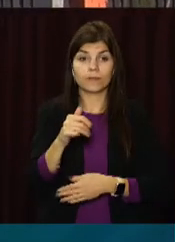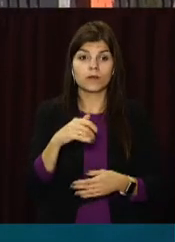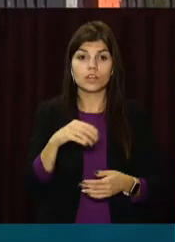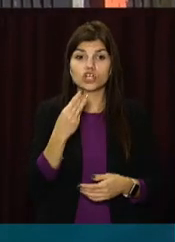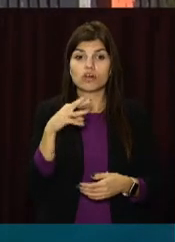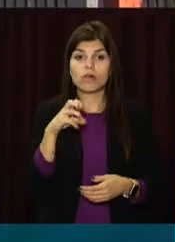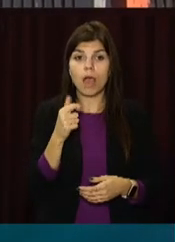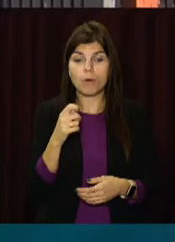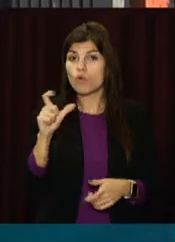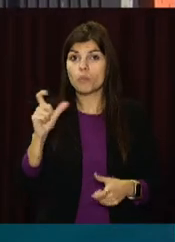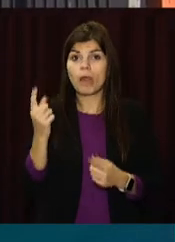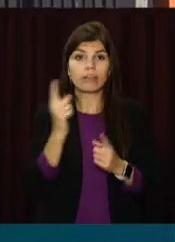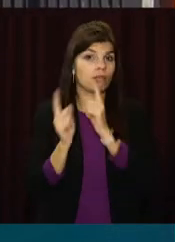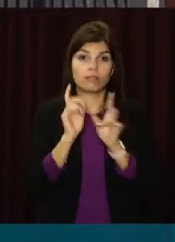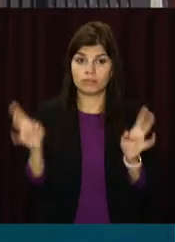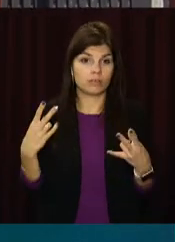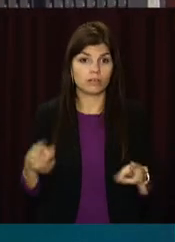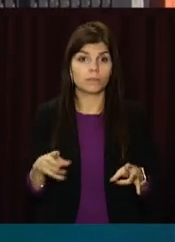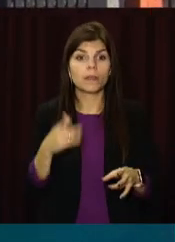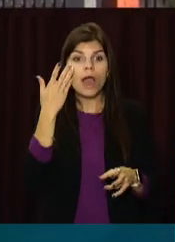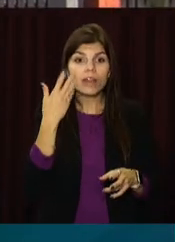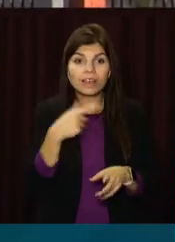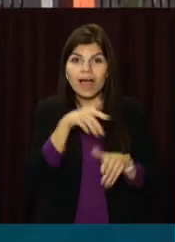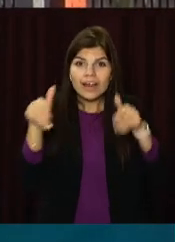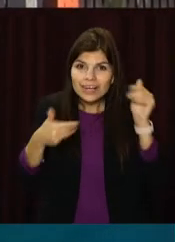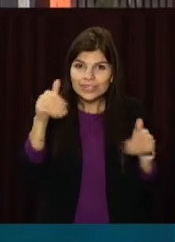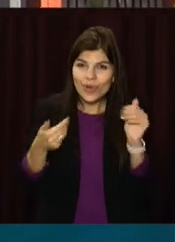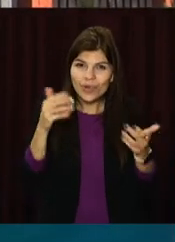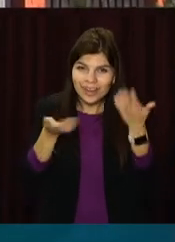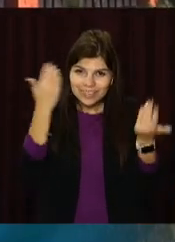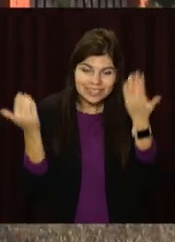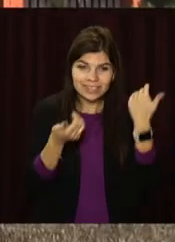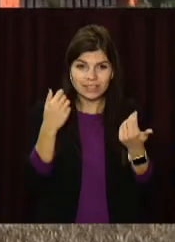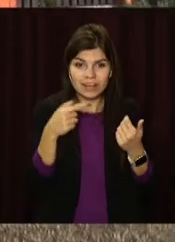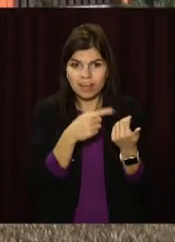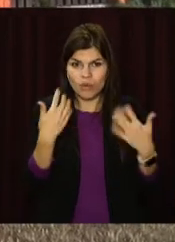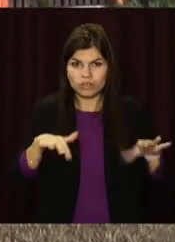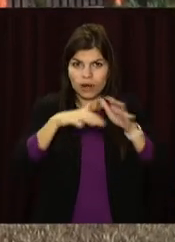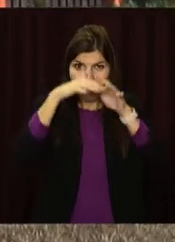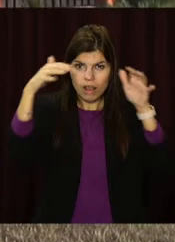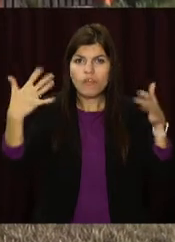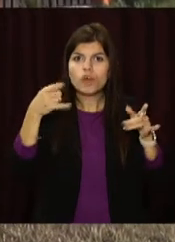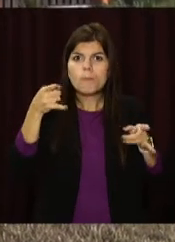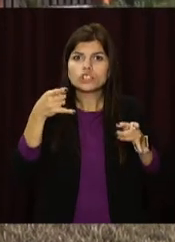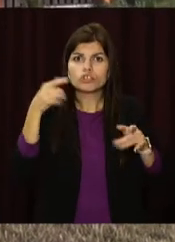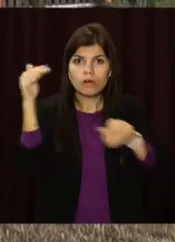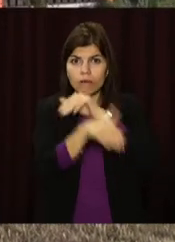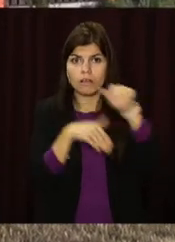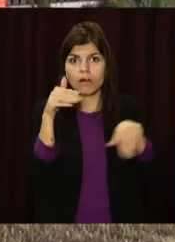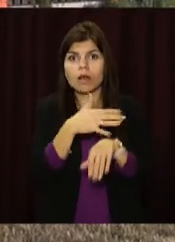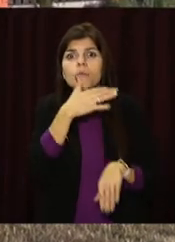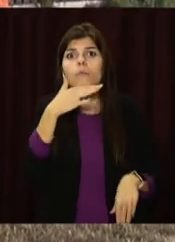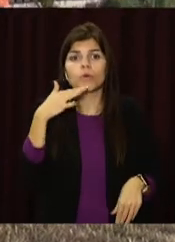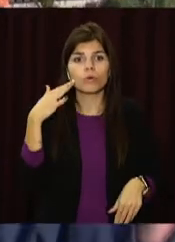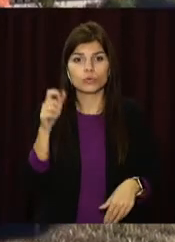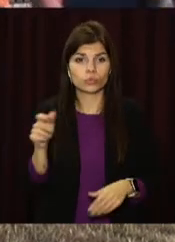сюди не їздили люди. Потім, коли ті розкопки ще були, тут просто вже такий поток, вже машини прямо тут були.